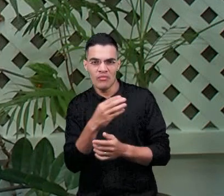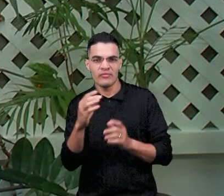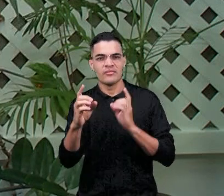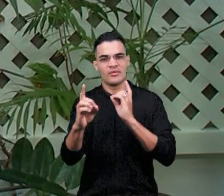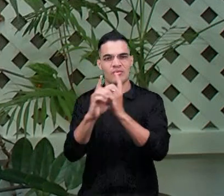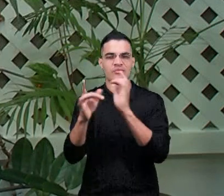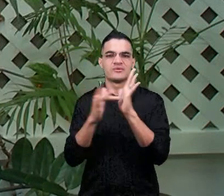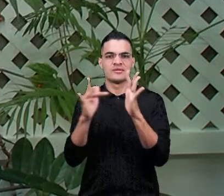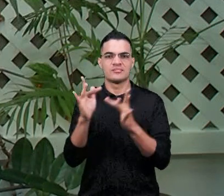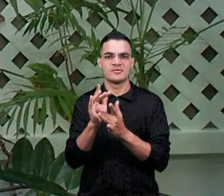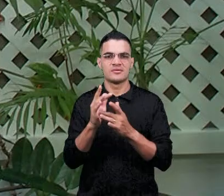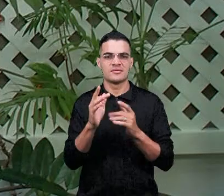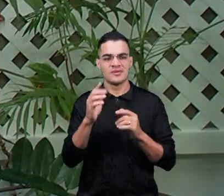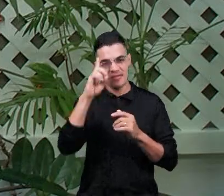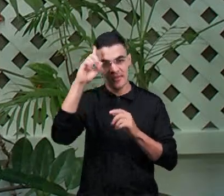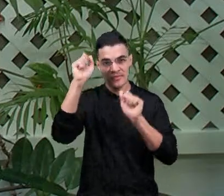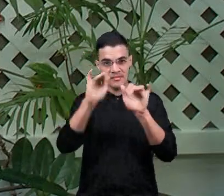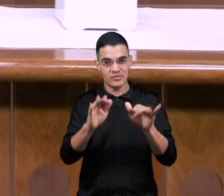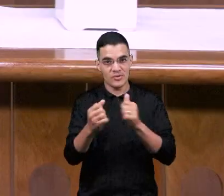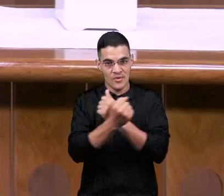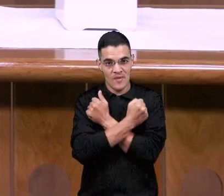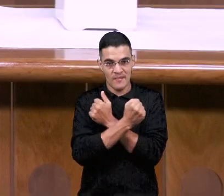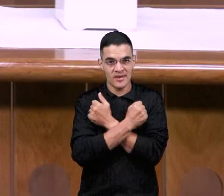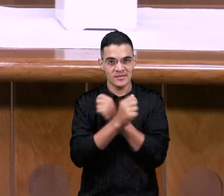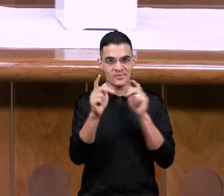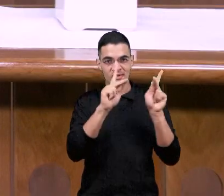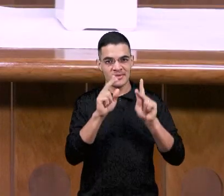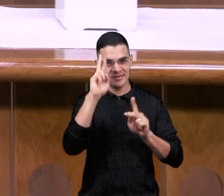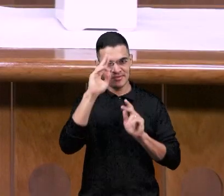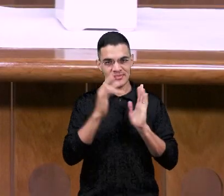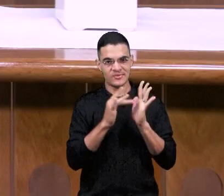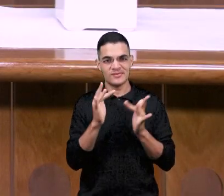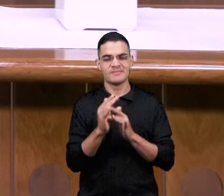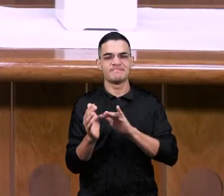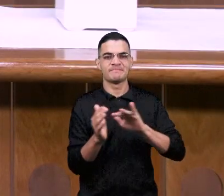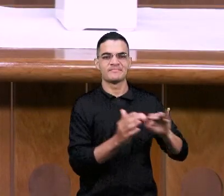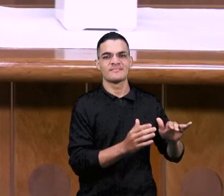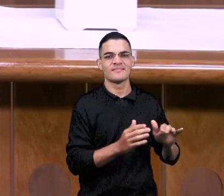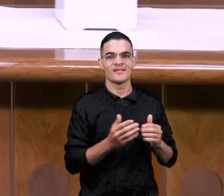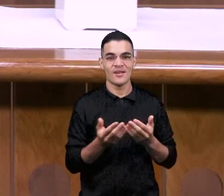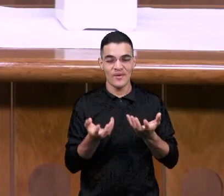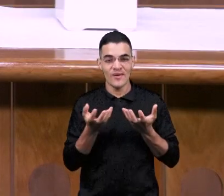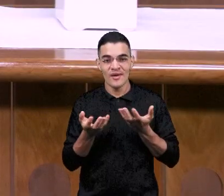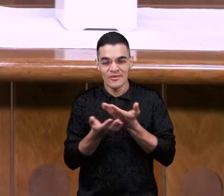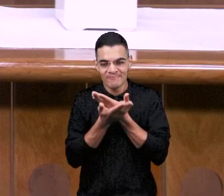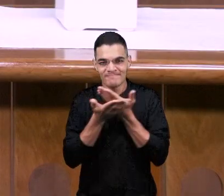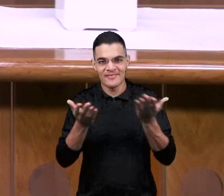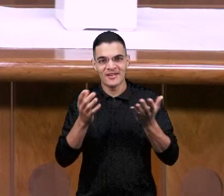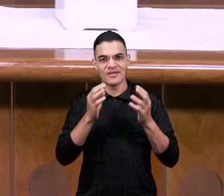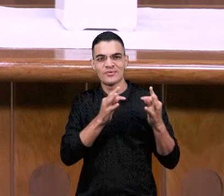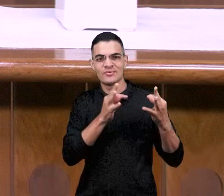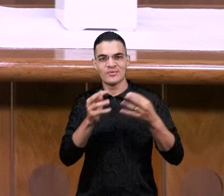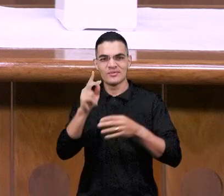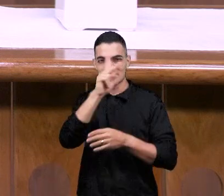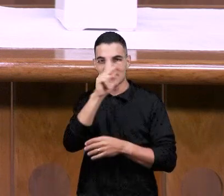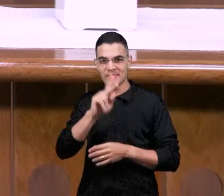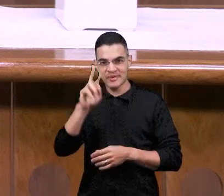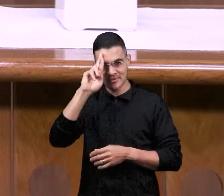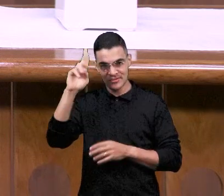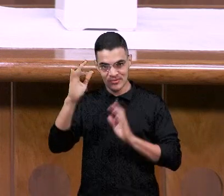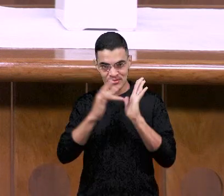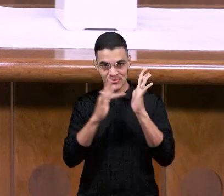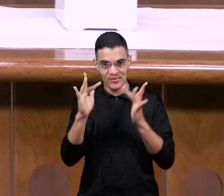vous salue fraternellement la paix du Seigneur Jésus. Mes frères et sœurs, je veux saluer à tous dans la paix du Seigneur Jésus. Nous sommes ici pour